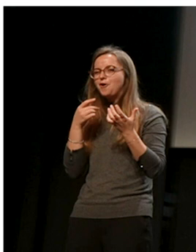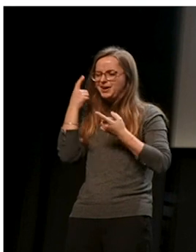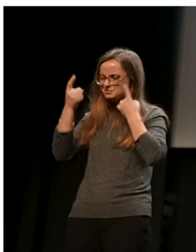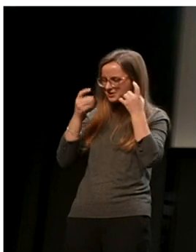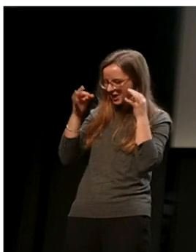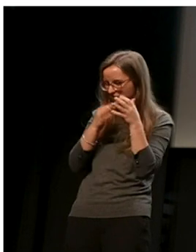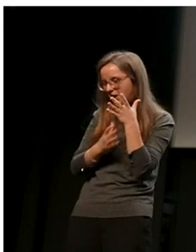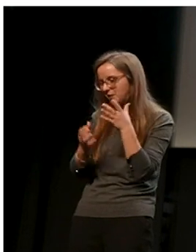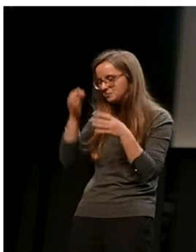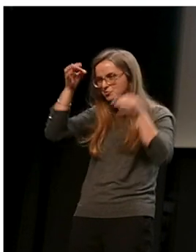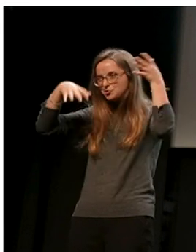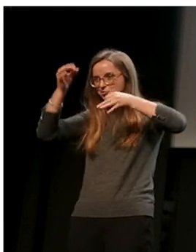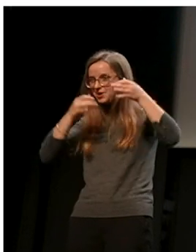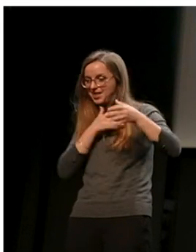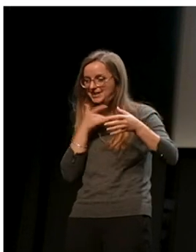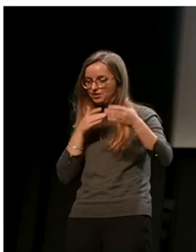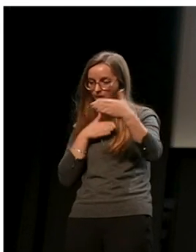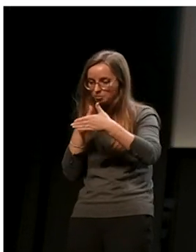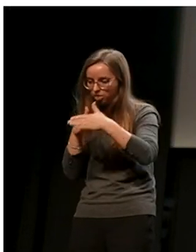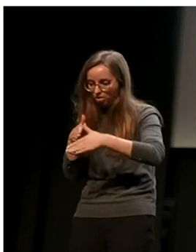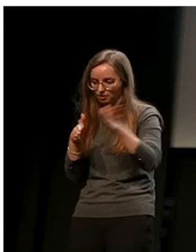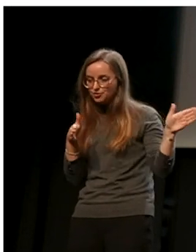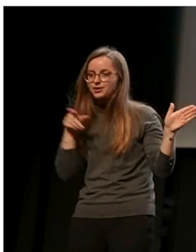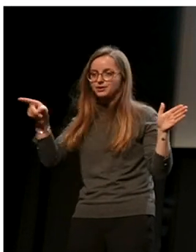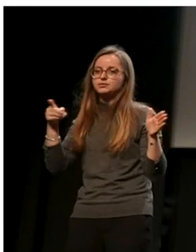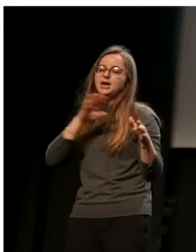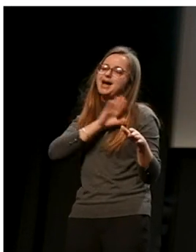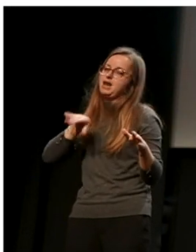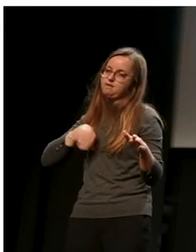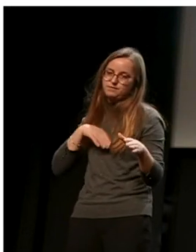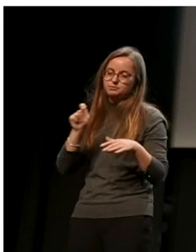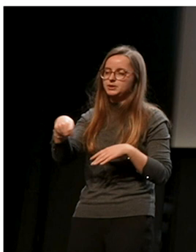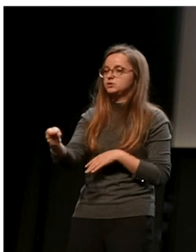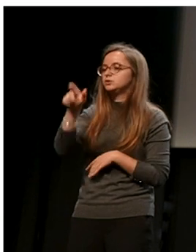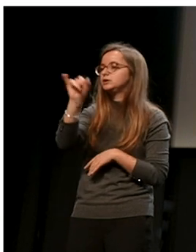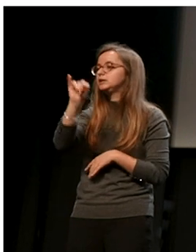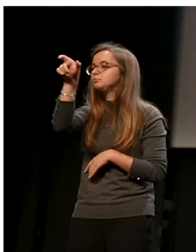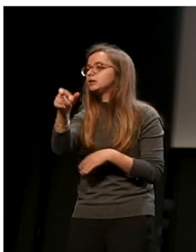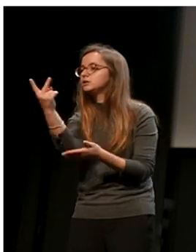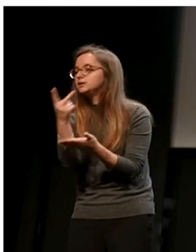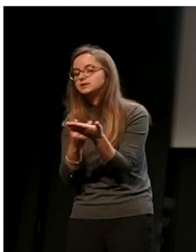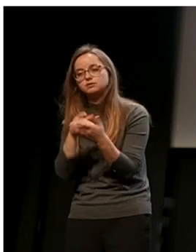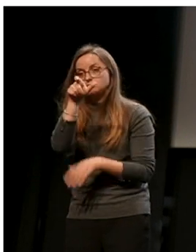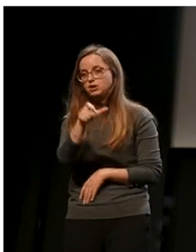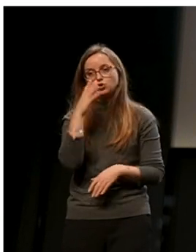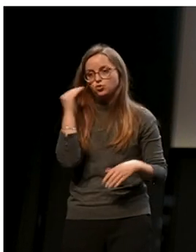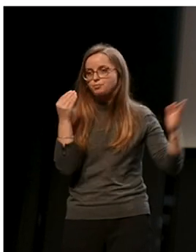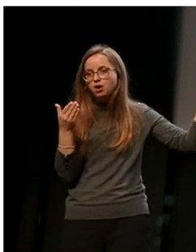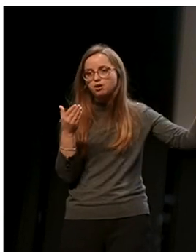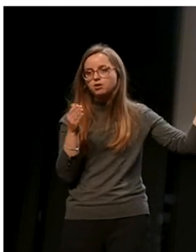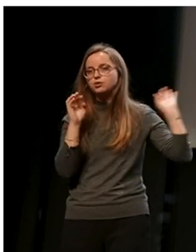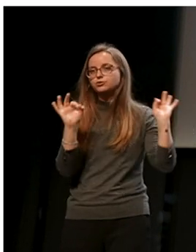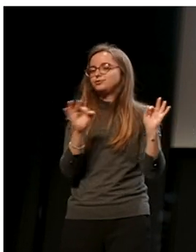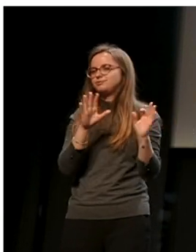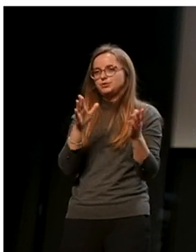et folles, entre guillemets. Par contre, à la fin, il y a toujours l'illustrateur, et puis je crois que, alors je ne sais plus qui parlait, parce que je vous entends mal, mais à la fin, il y a